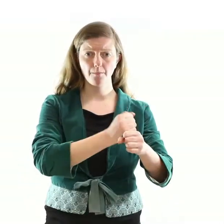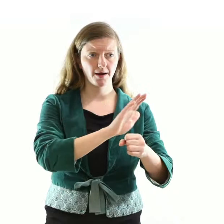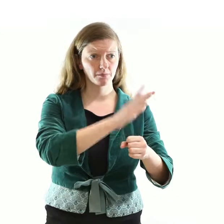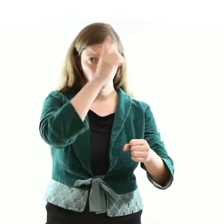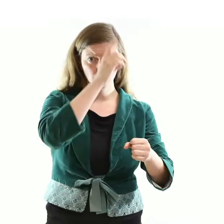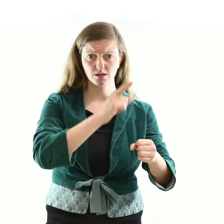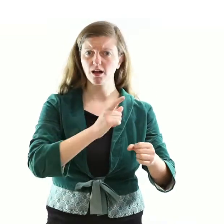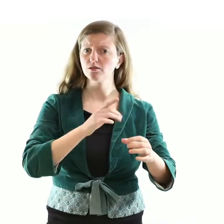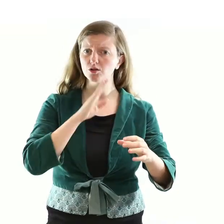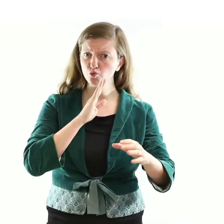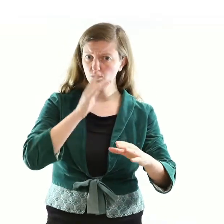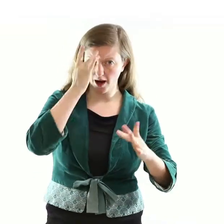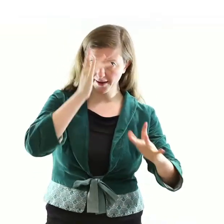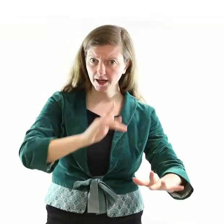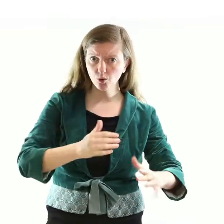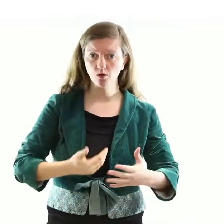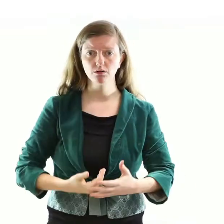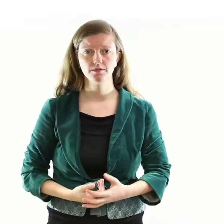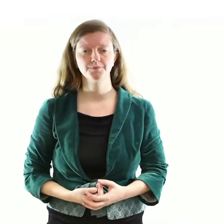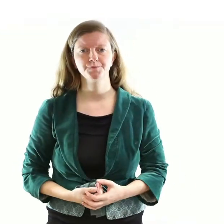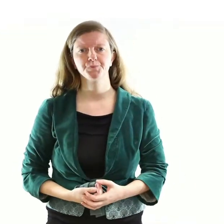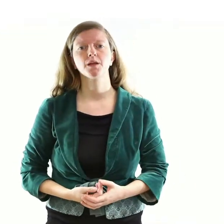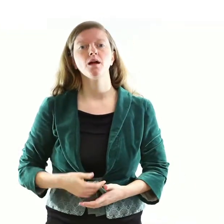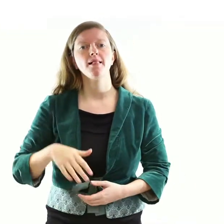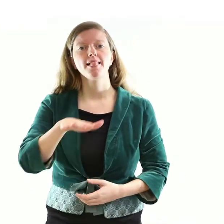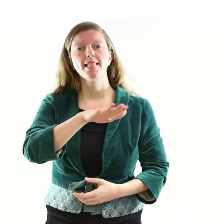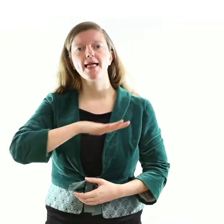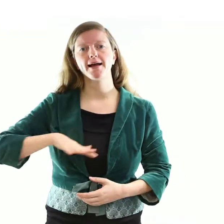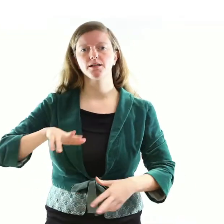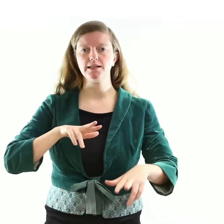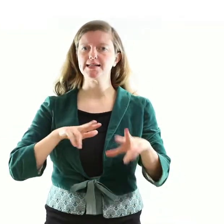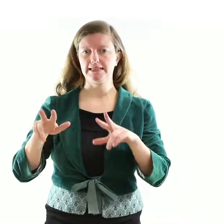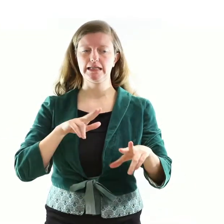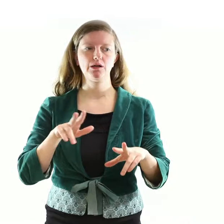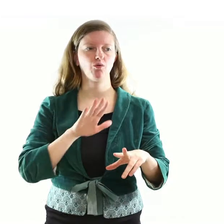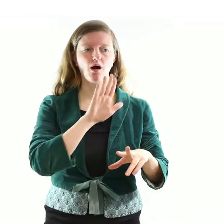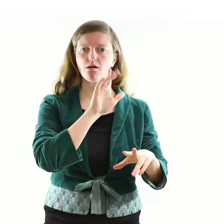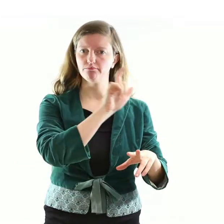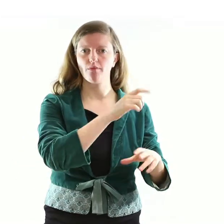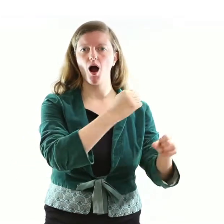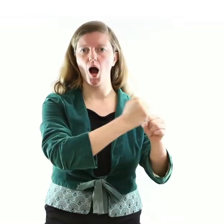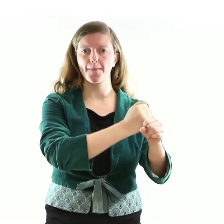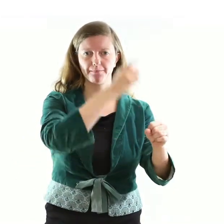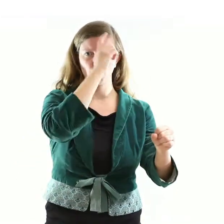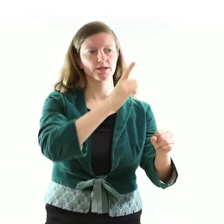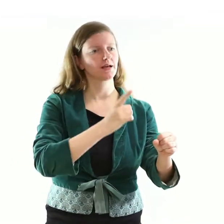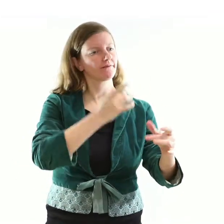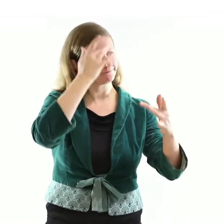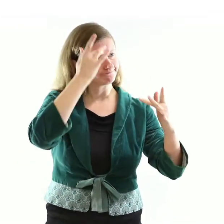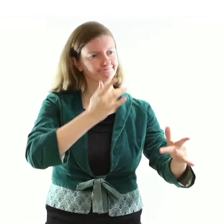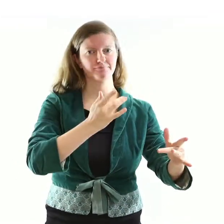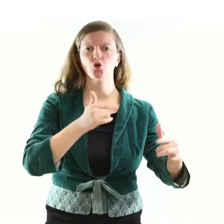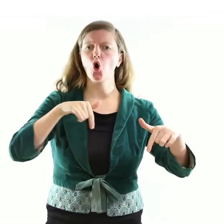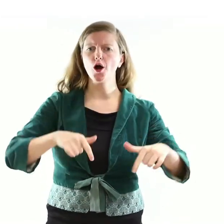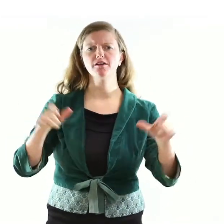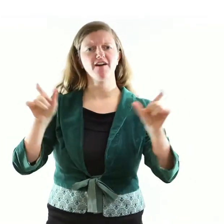Wird die Arbeit der Polizei ausreichend anerkannt? Die Landesregierung erkennt die Arbeit der Polizei sehr an und